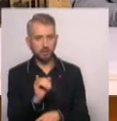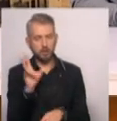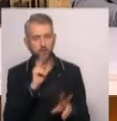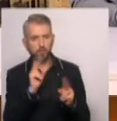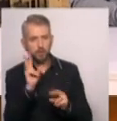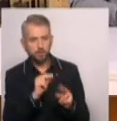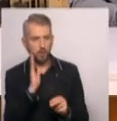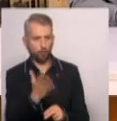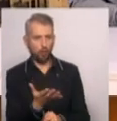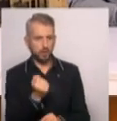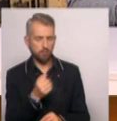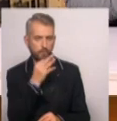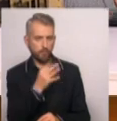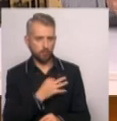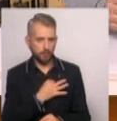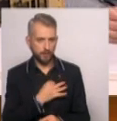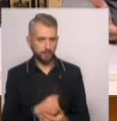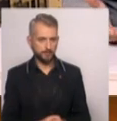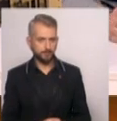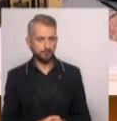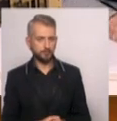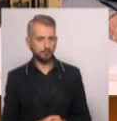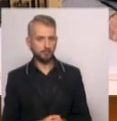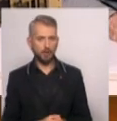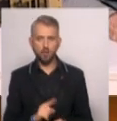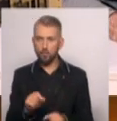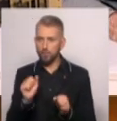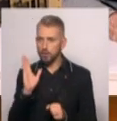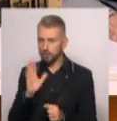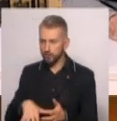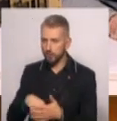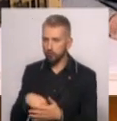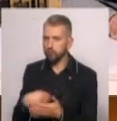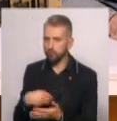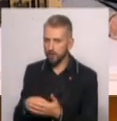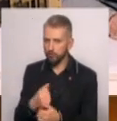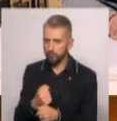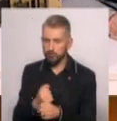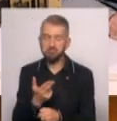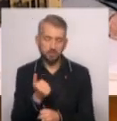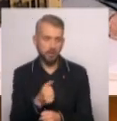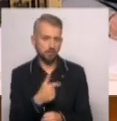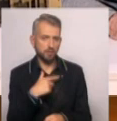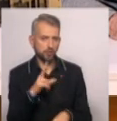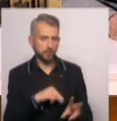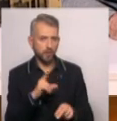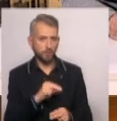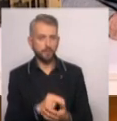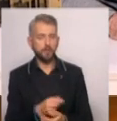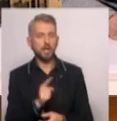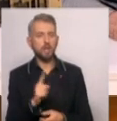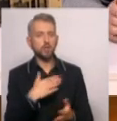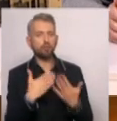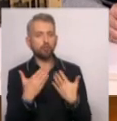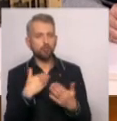сподіваюся, отримую відповідь. Угу. Чи можна буде це за рахунок бюджету так, зробити? Усунути, так. Угу. І те, що